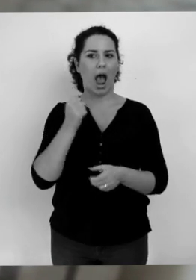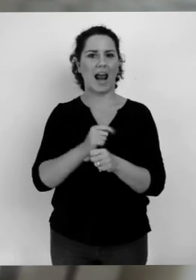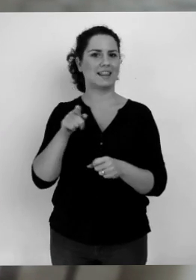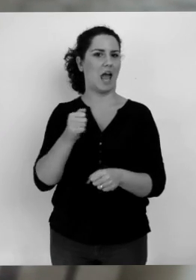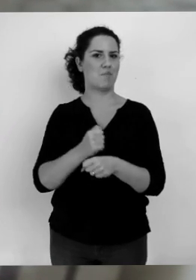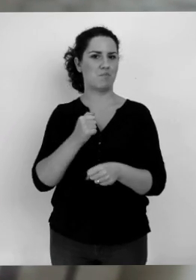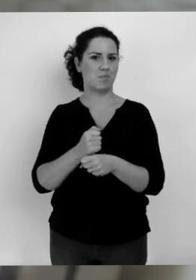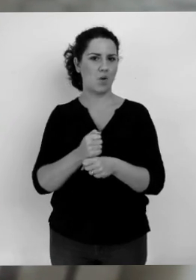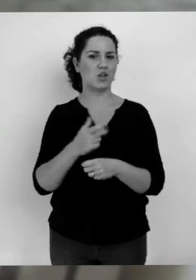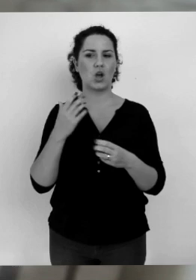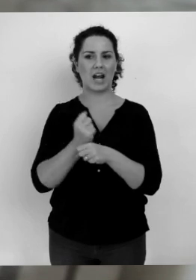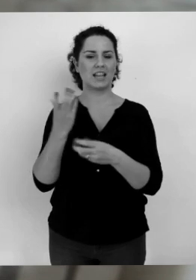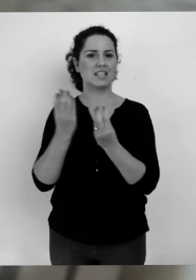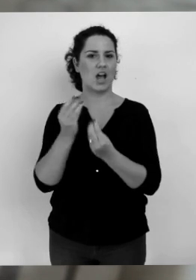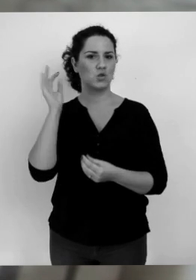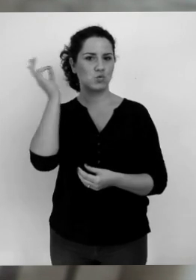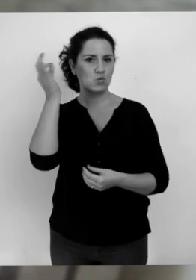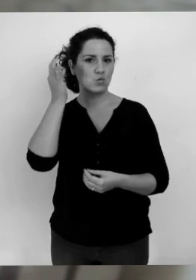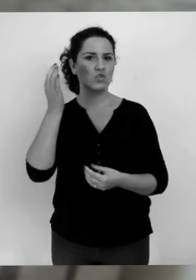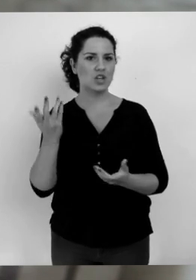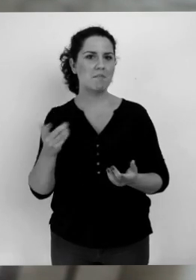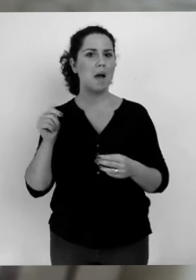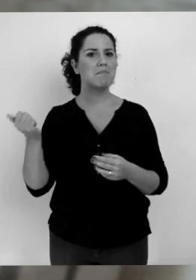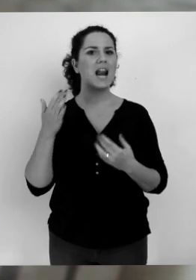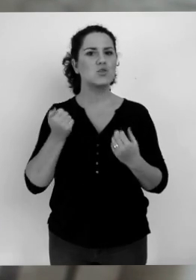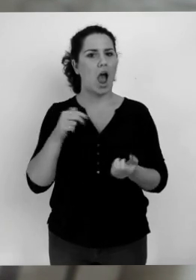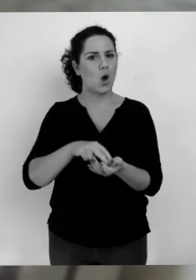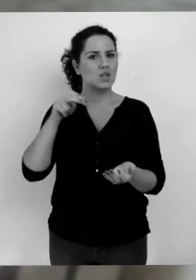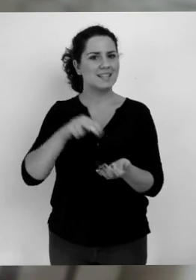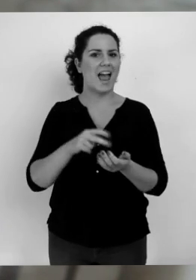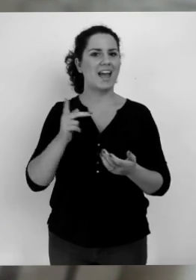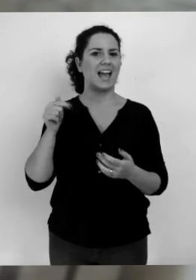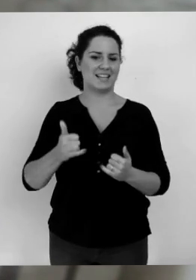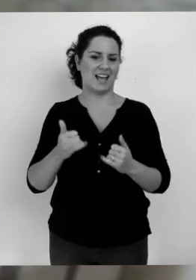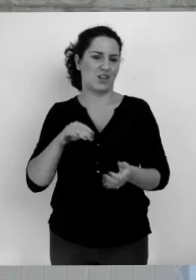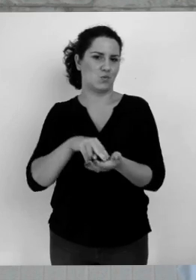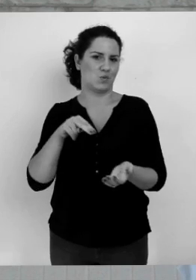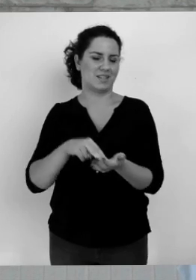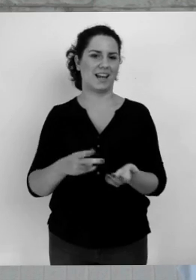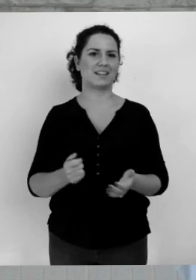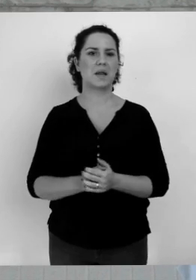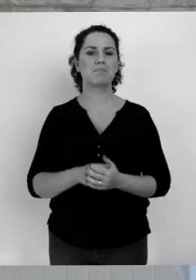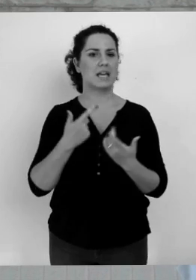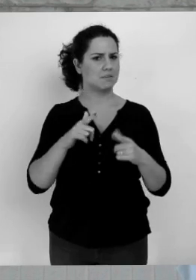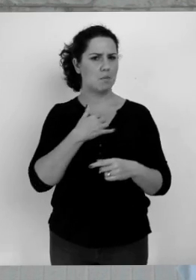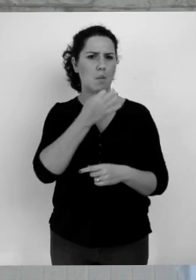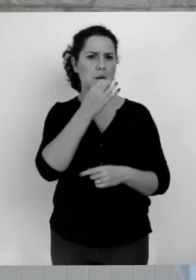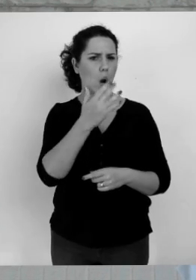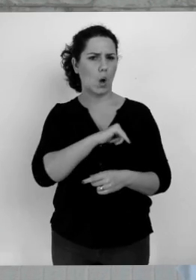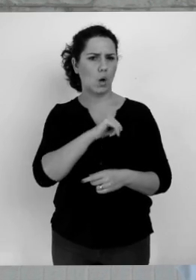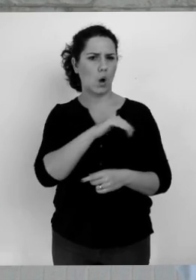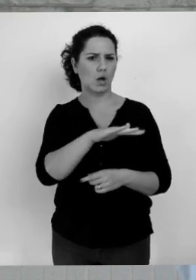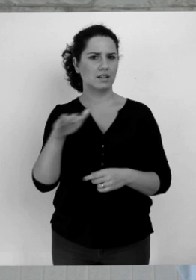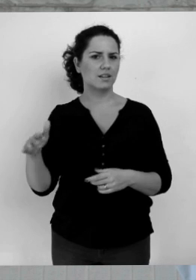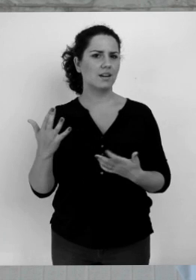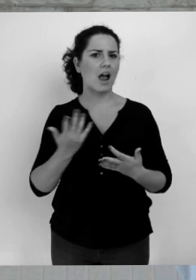posao. Radi se s čujušima. Stvarno su jako bila sretna i sad su sretni. Uh-huh. Smijemo pitati koliko imaju godine.